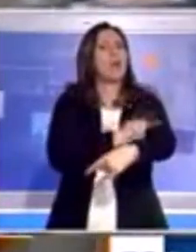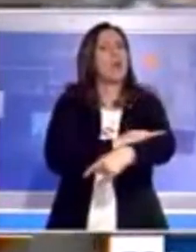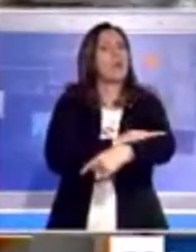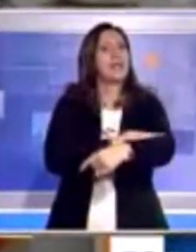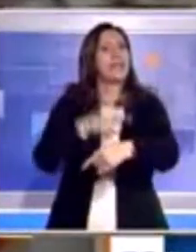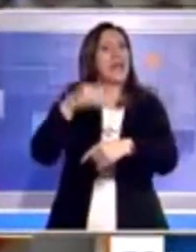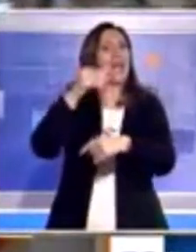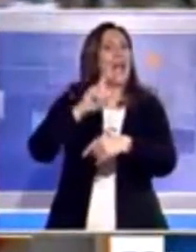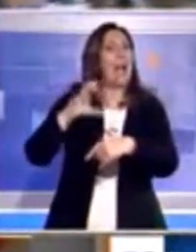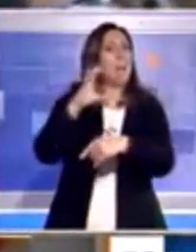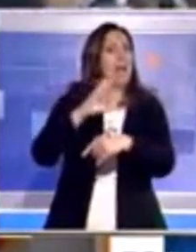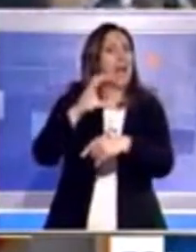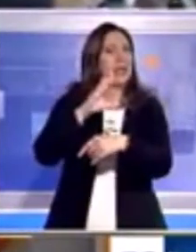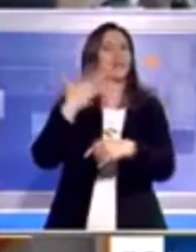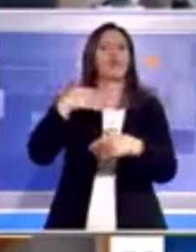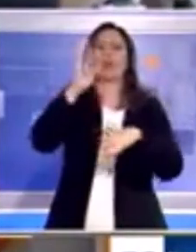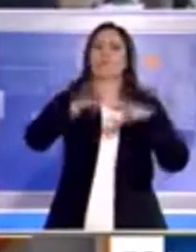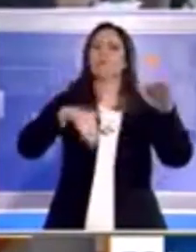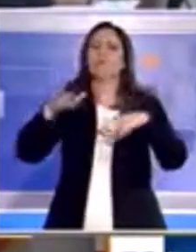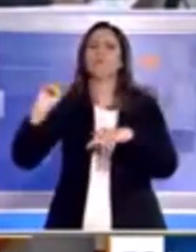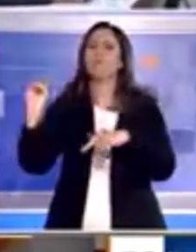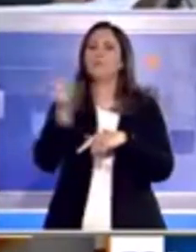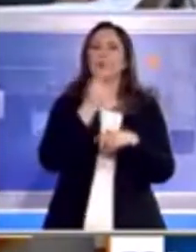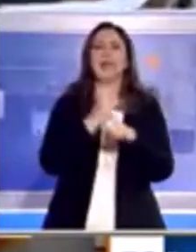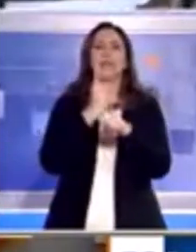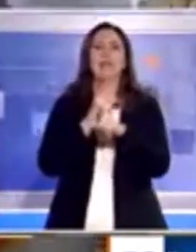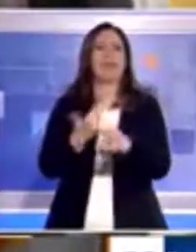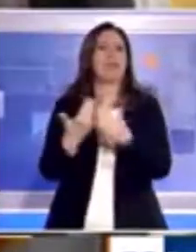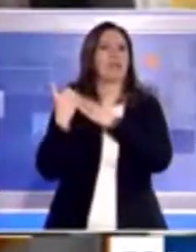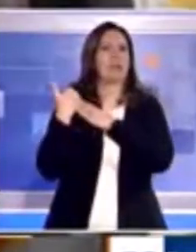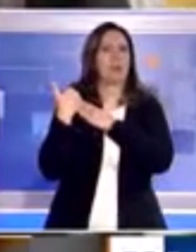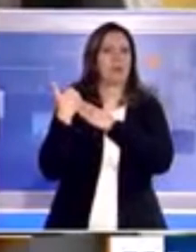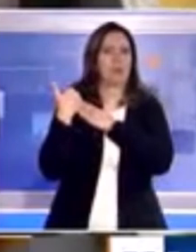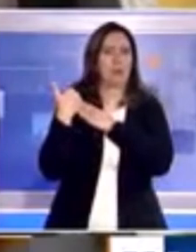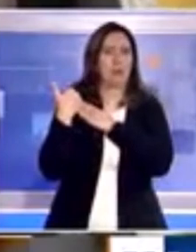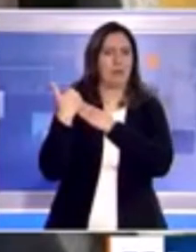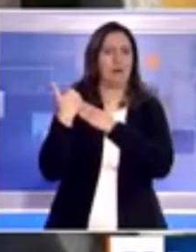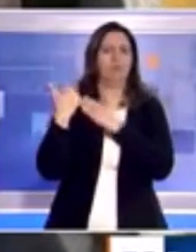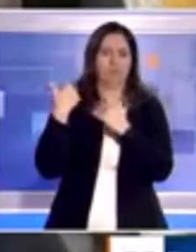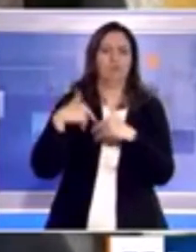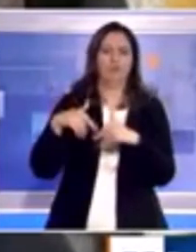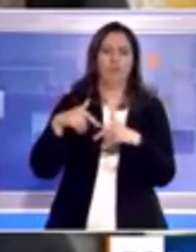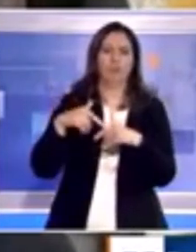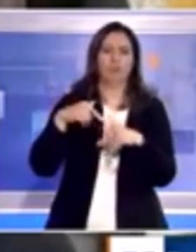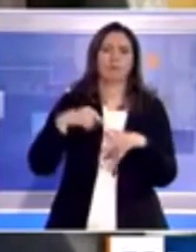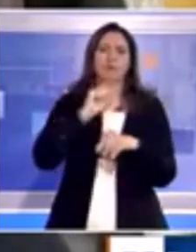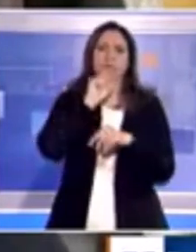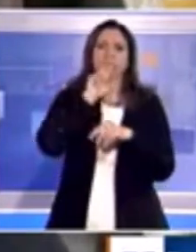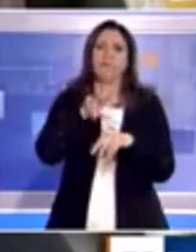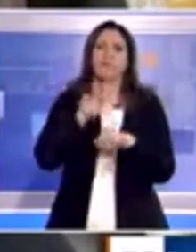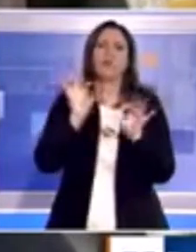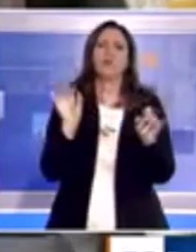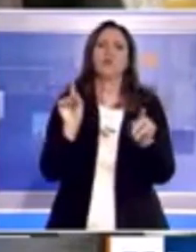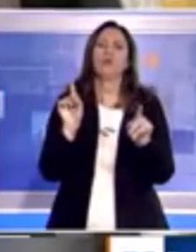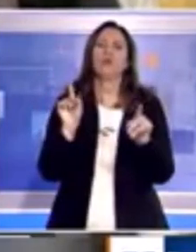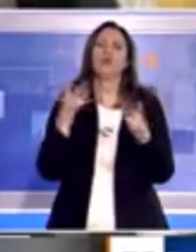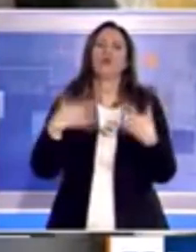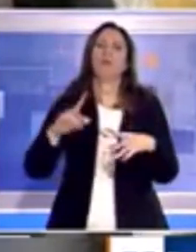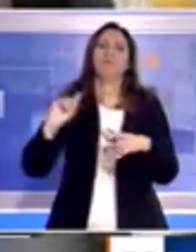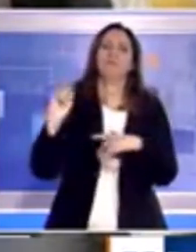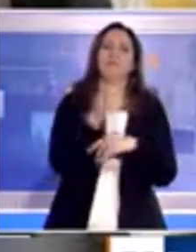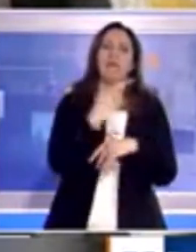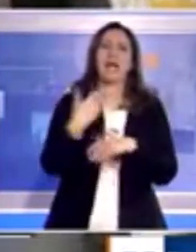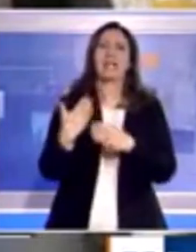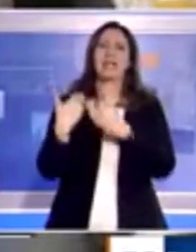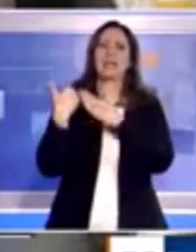tutte le parti in causa da assumersi le proprie responsabilità una grande dimostrazione di responsabilità da parte dei soggetti